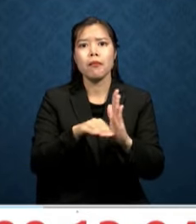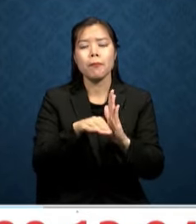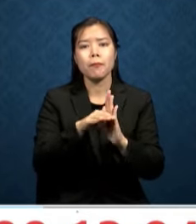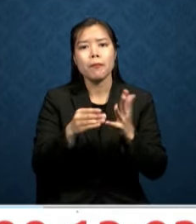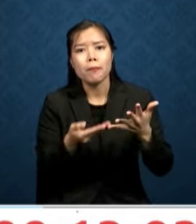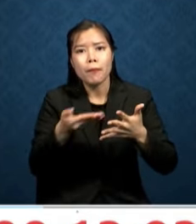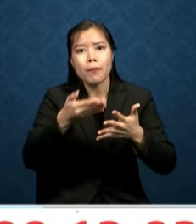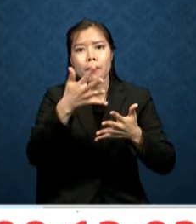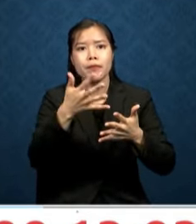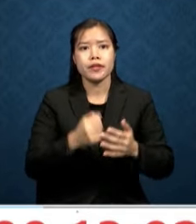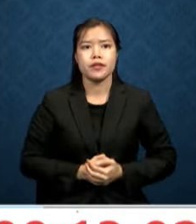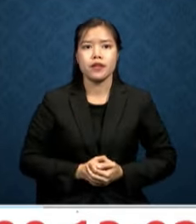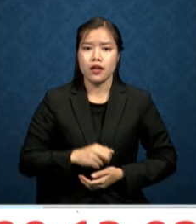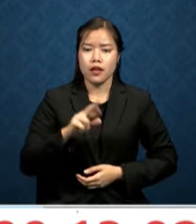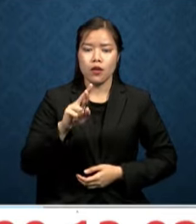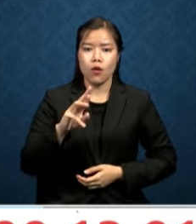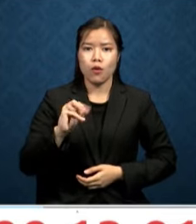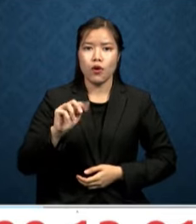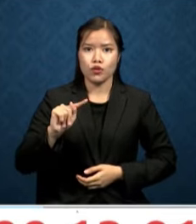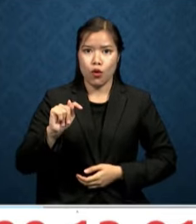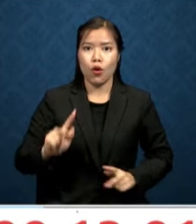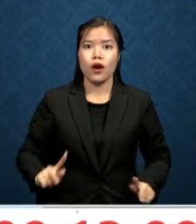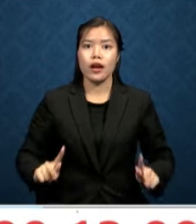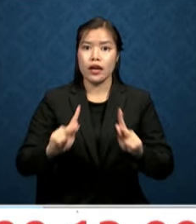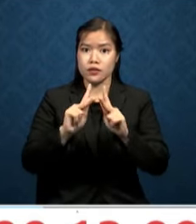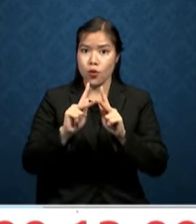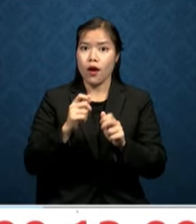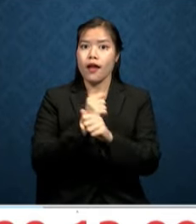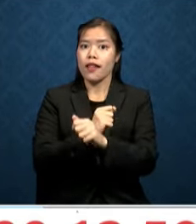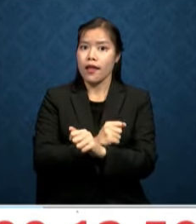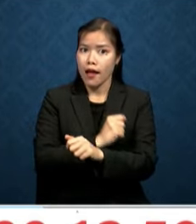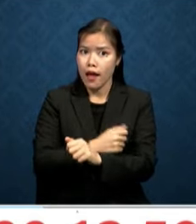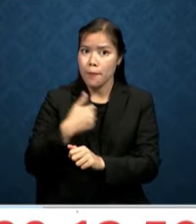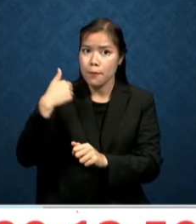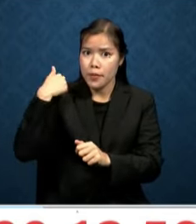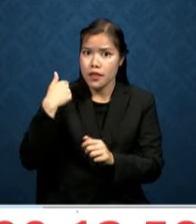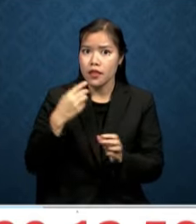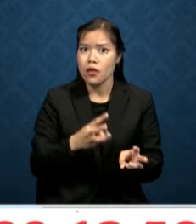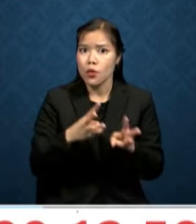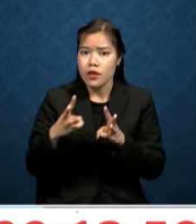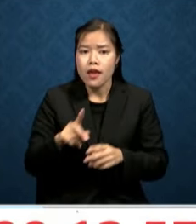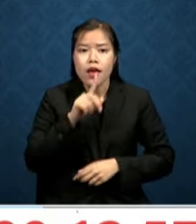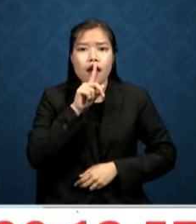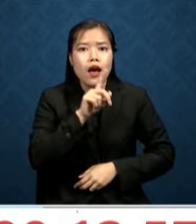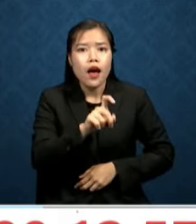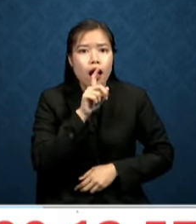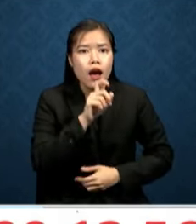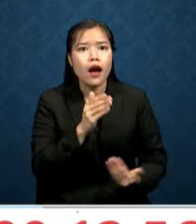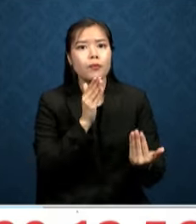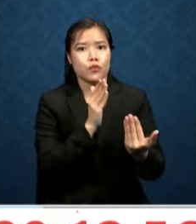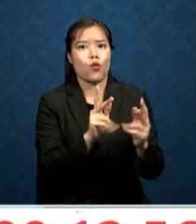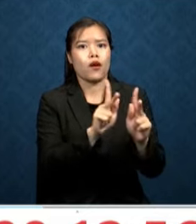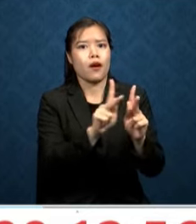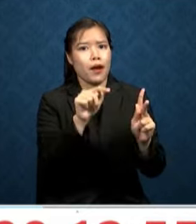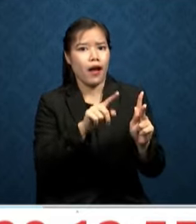างรัฐมนตรีกระทรวงแรงงานเนี่ยฮะมีกระบวนการในการสอบสวนหรือสอบถามนะฮะไปทางบอร์ดค่าจ้